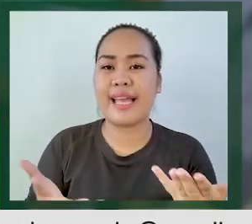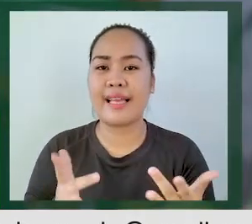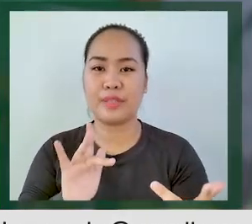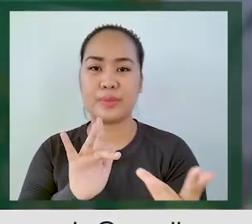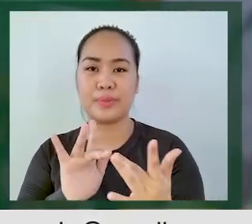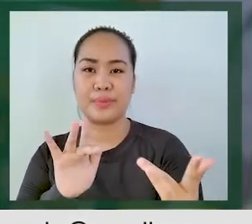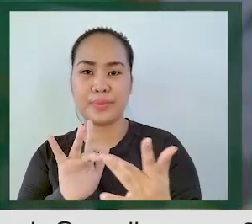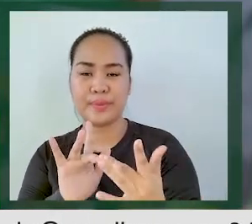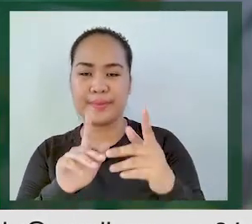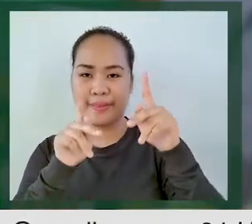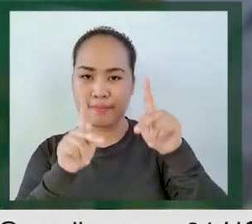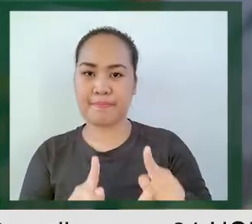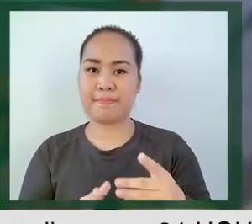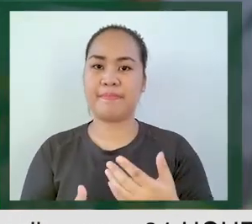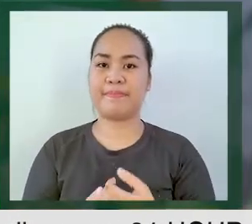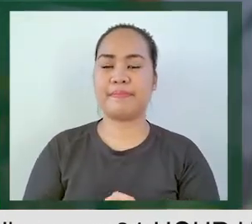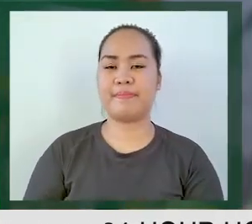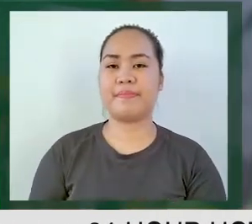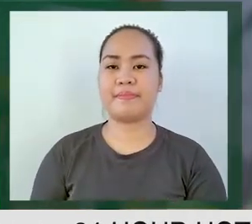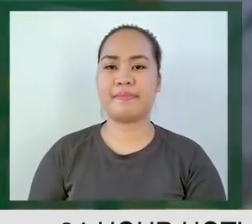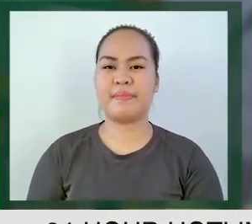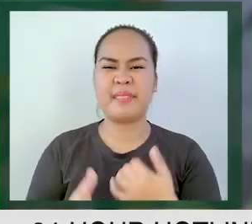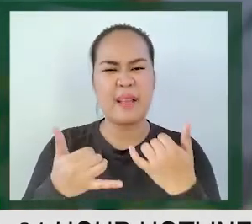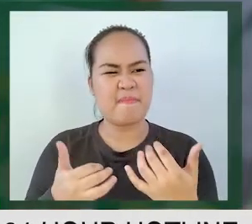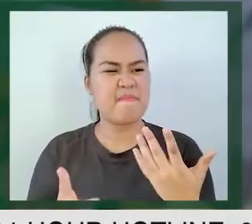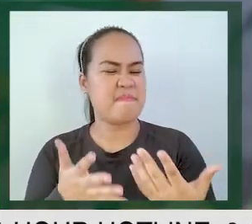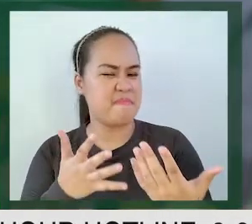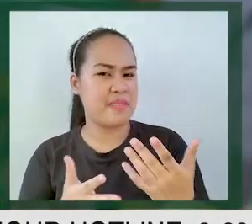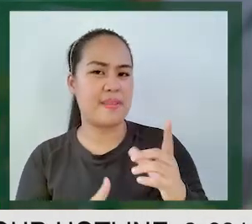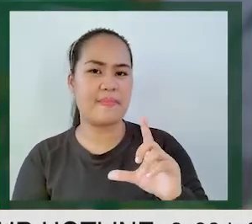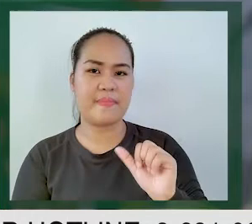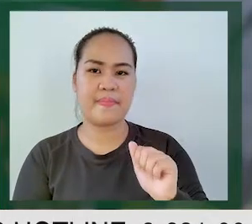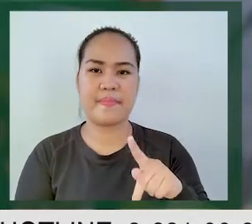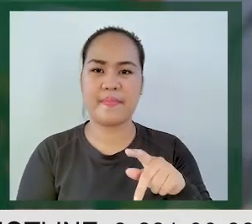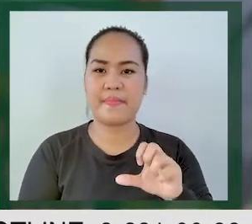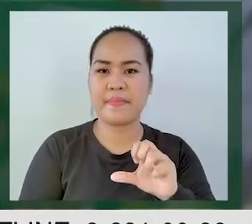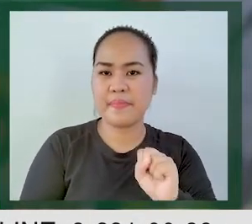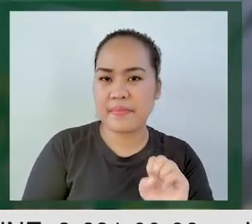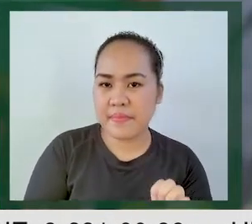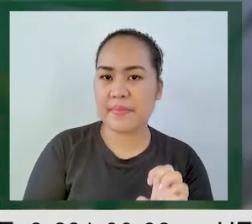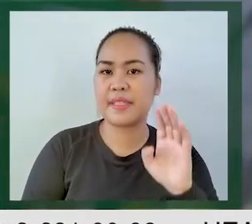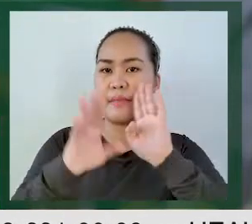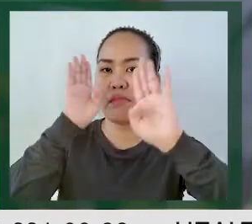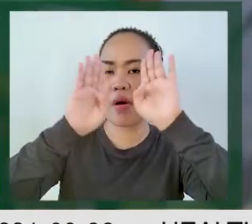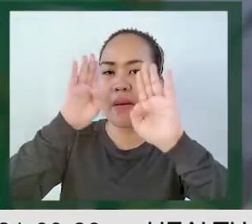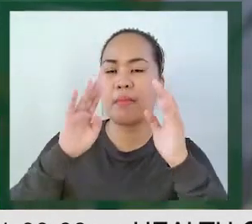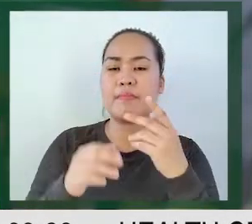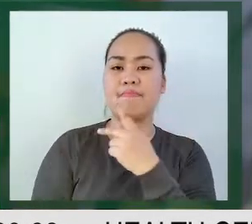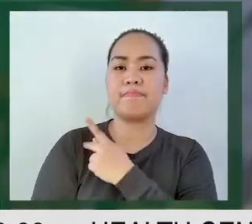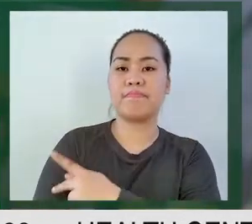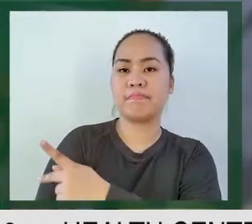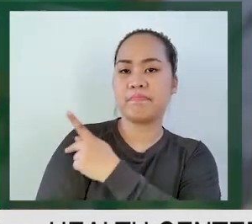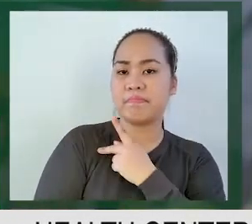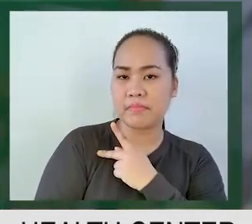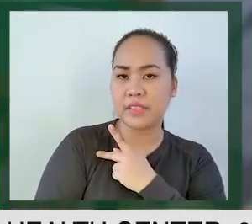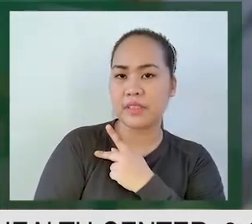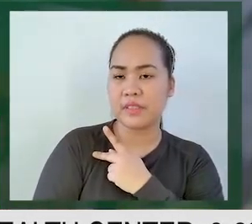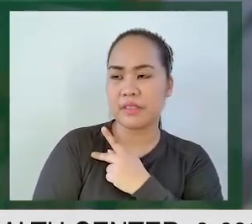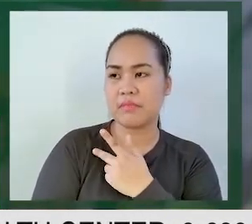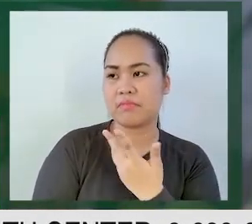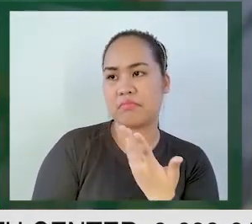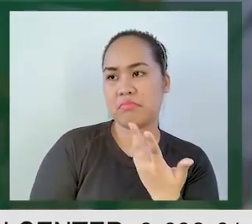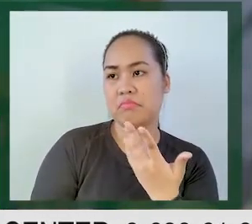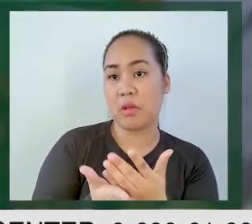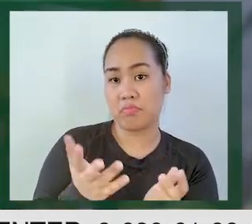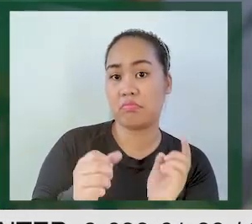ng mga pasyente. No? Minsan, hindi naman lagi. No? Pero there are some kasi na kahit pa